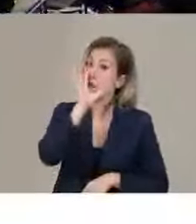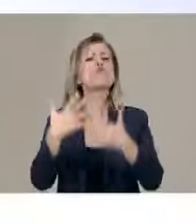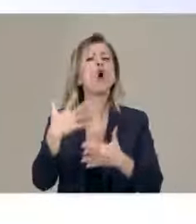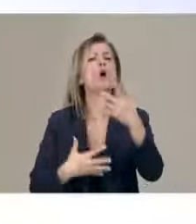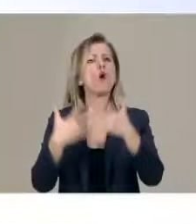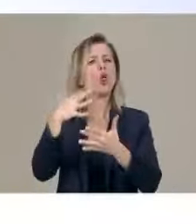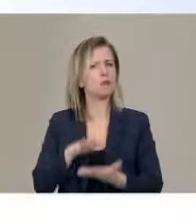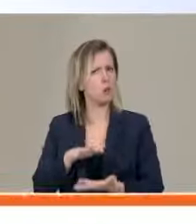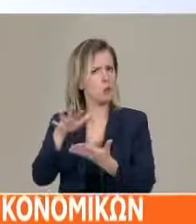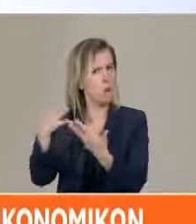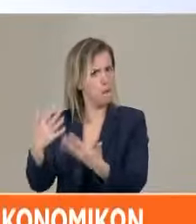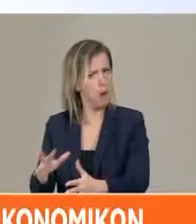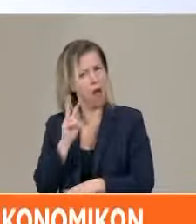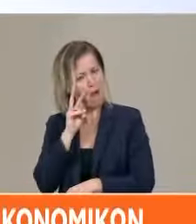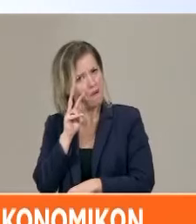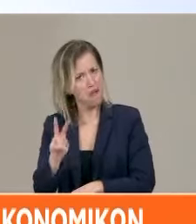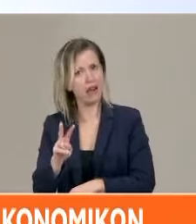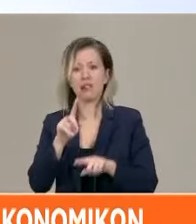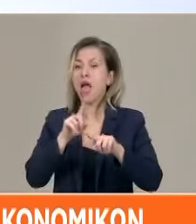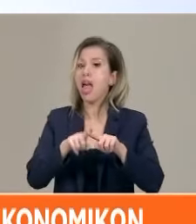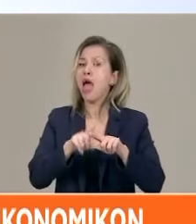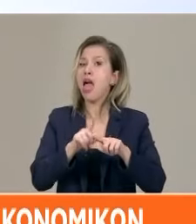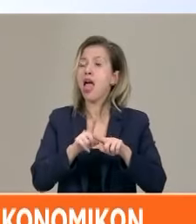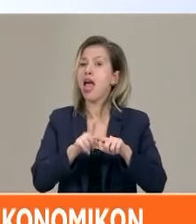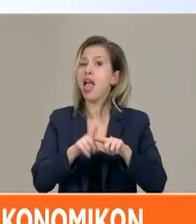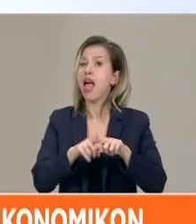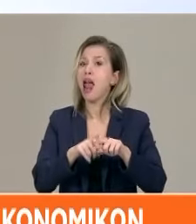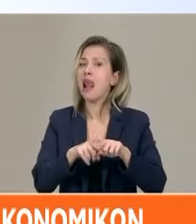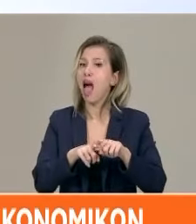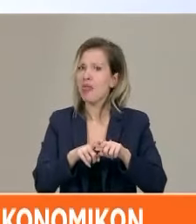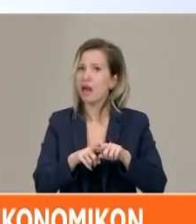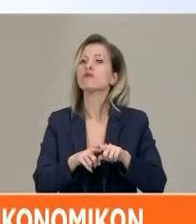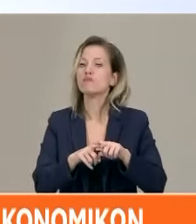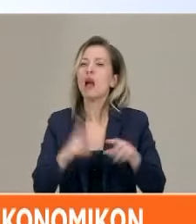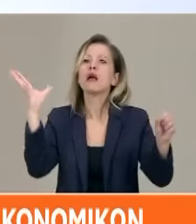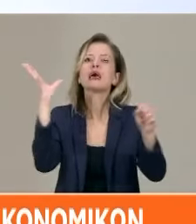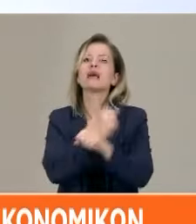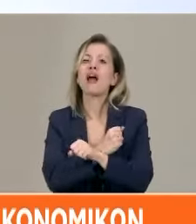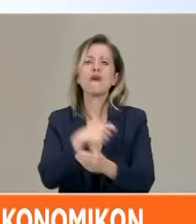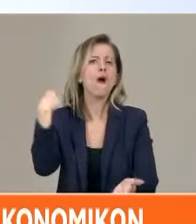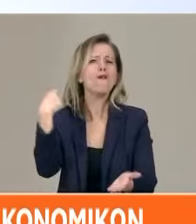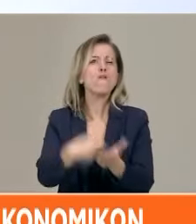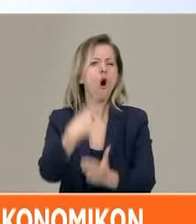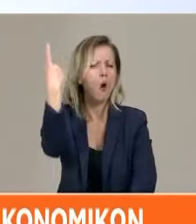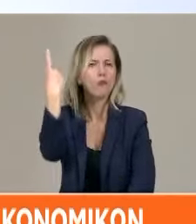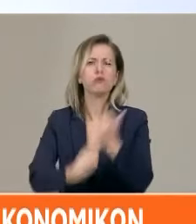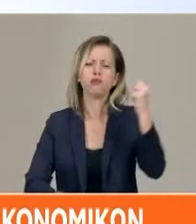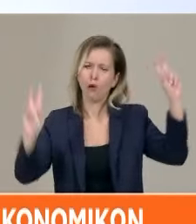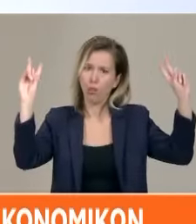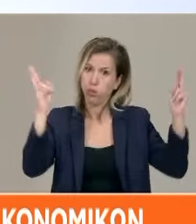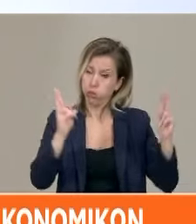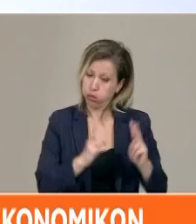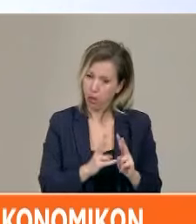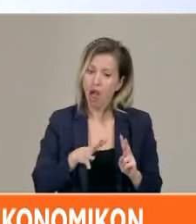44%. Η χώρα μας από τον περιορισμό της φοροδιαφυγής θα έχει